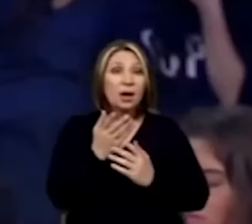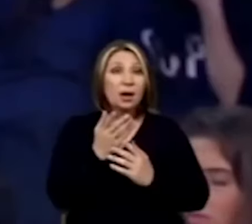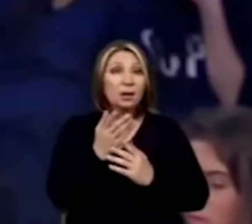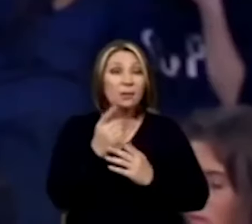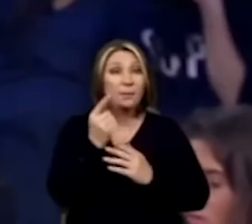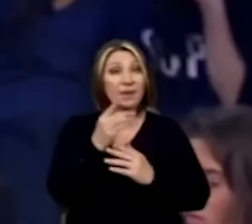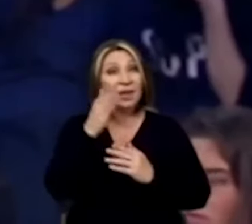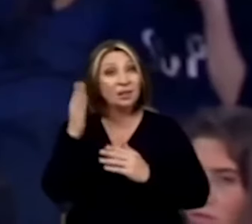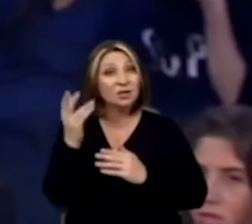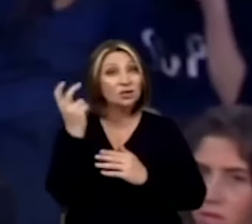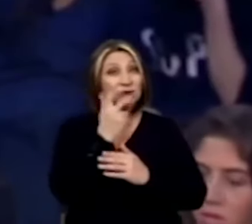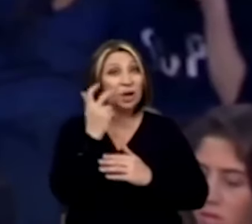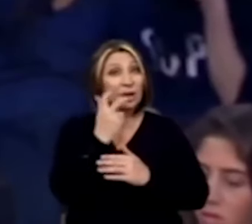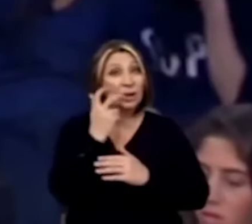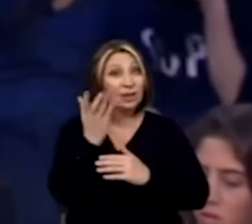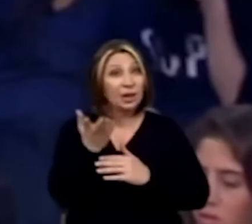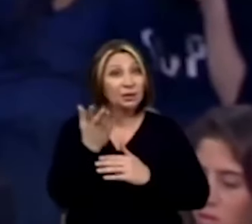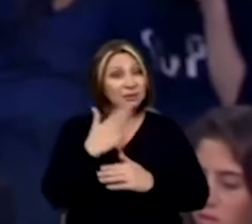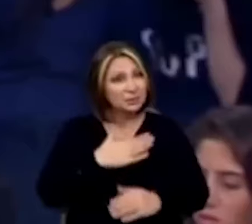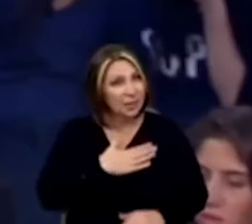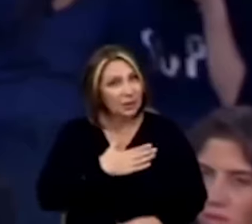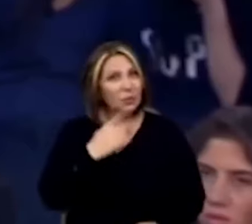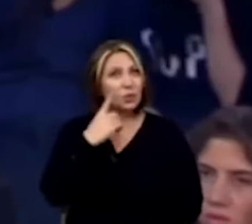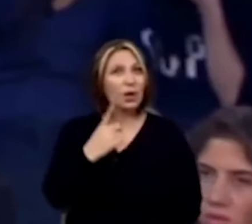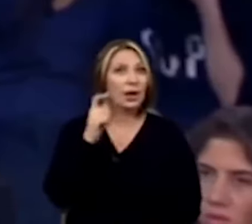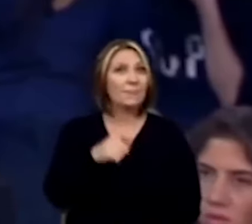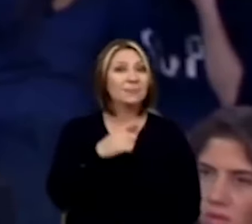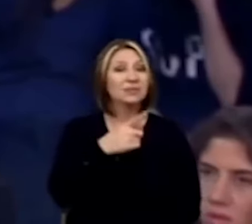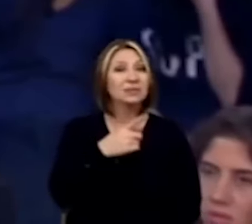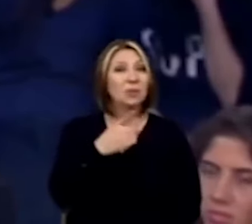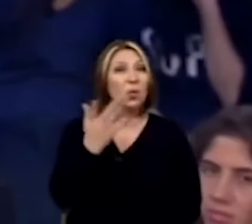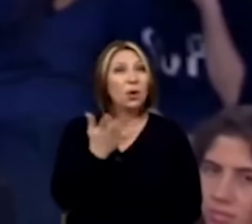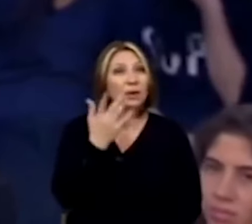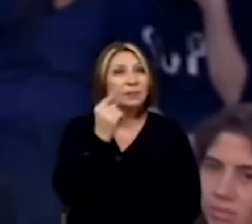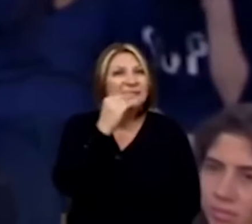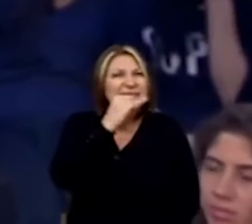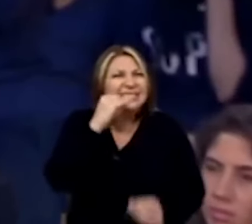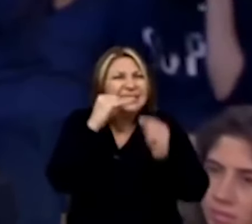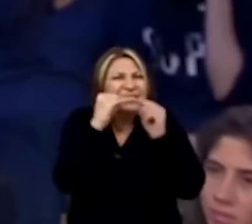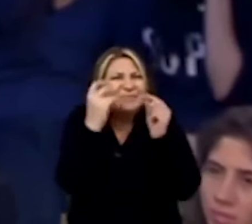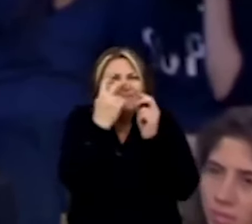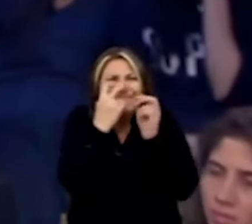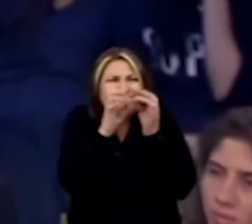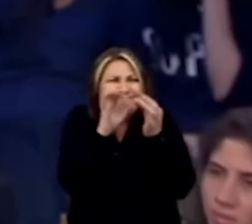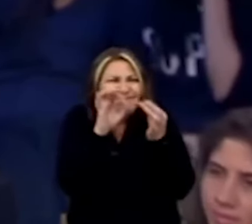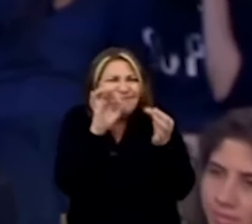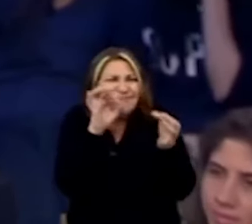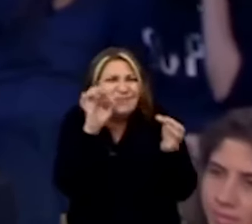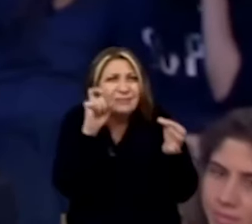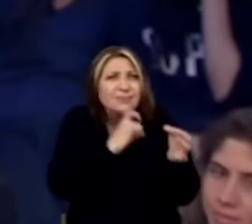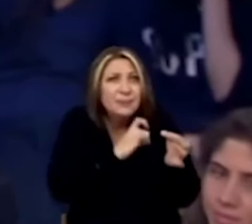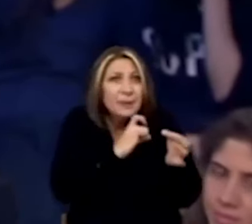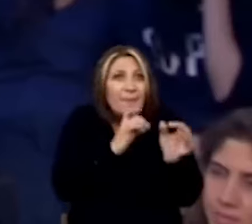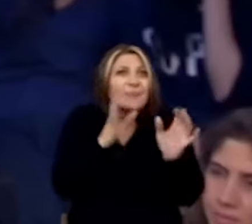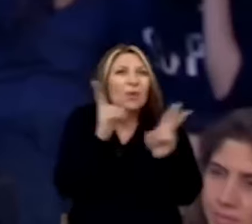evet ama bir yandan şarkıya da saygı duyarak yapmışsın yani şimdi o kadar ince bir çizgi ki hani evet evet çünkü yani Ahmet... detone